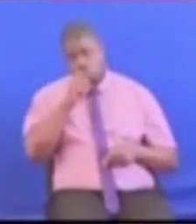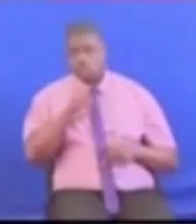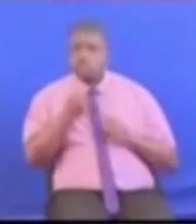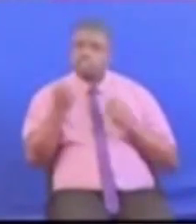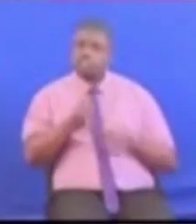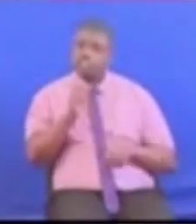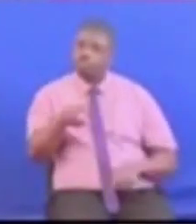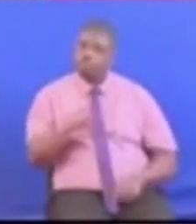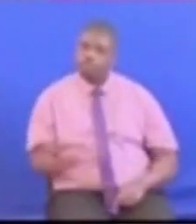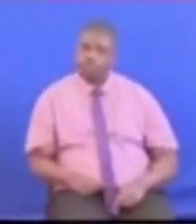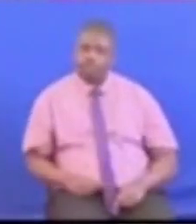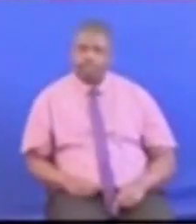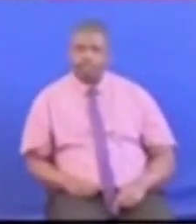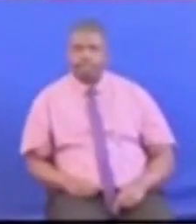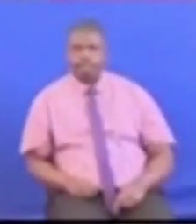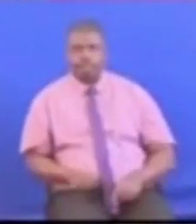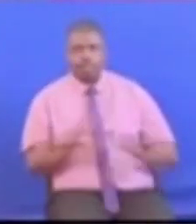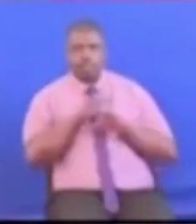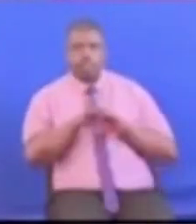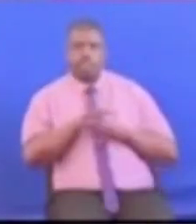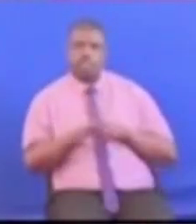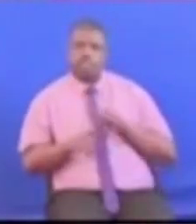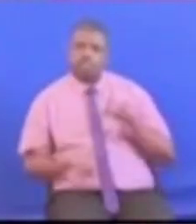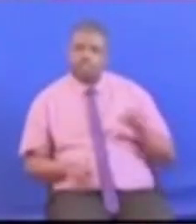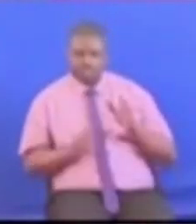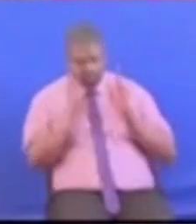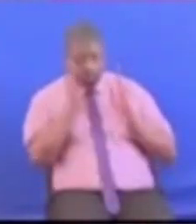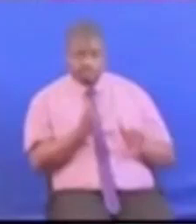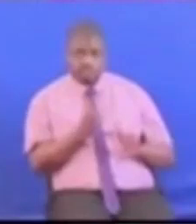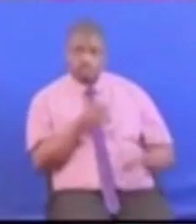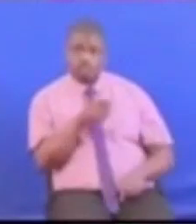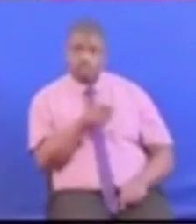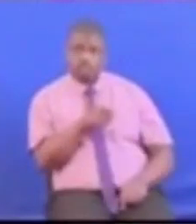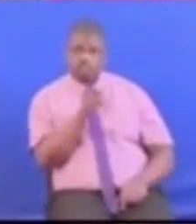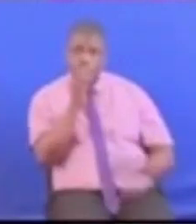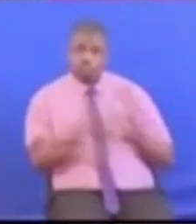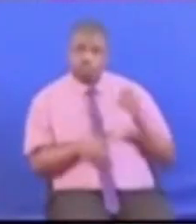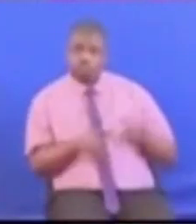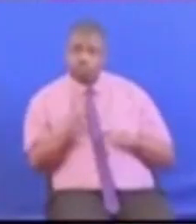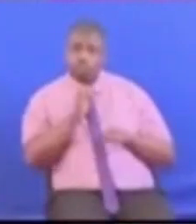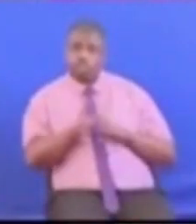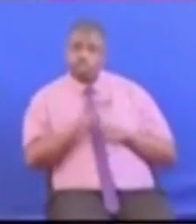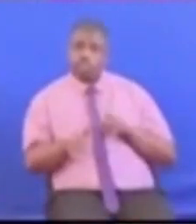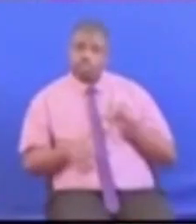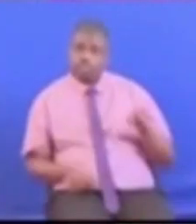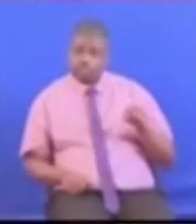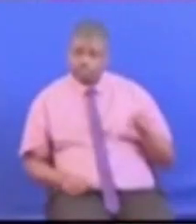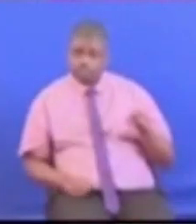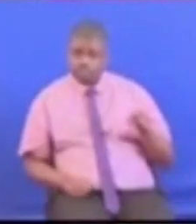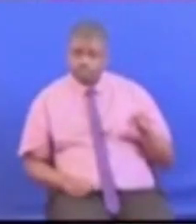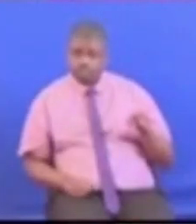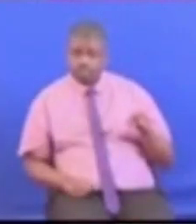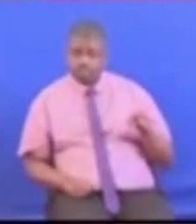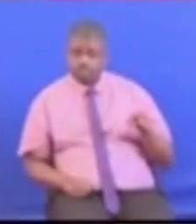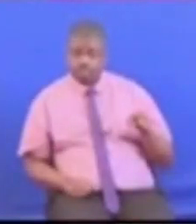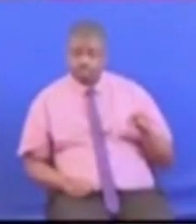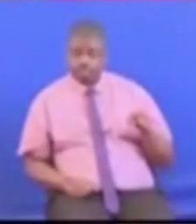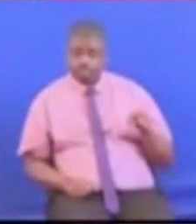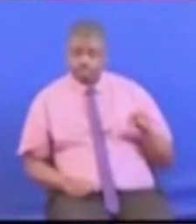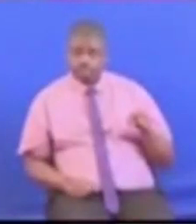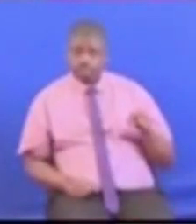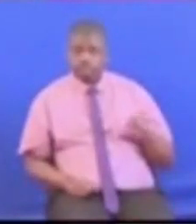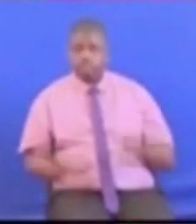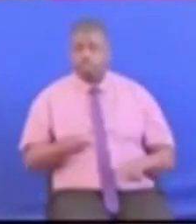shida. Kwa maelezo haya ya mheshimiwa, mwisho wa kunukuu. Kwa maelezo haya ya Mheshimiwa Mwita